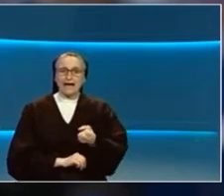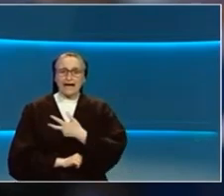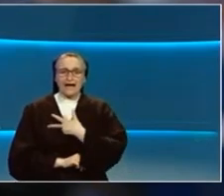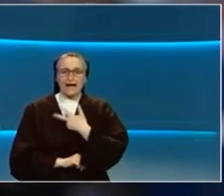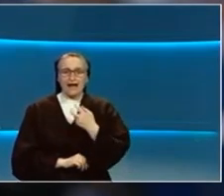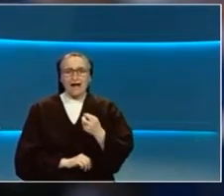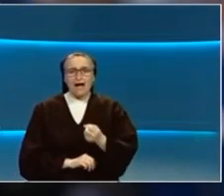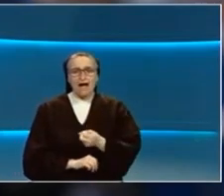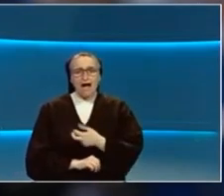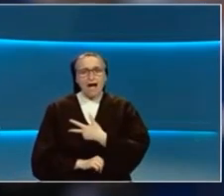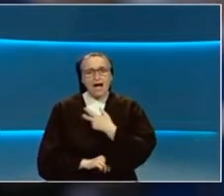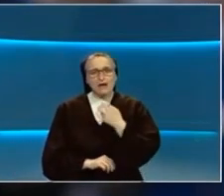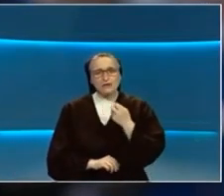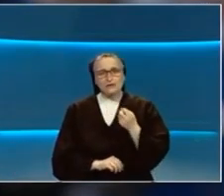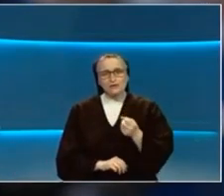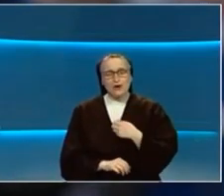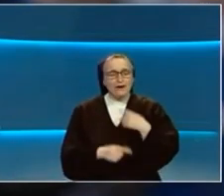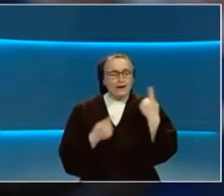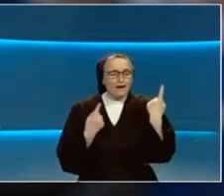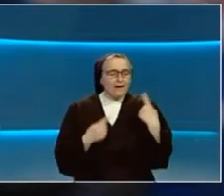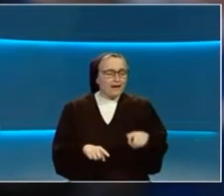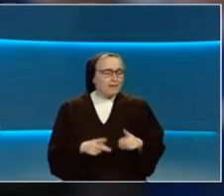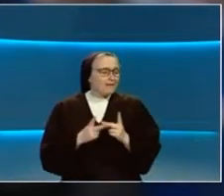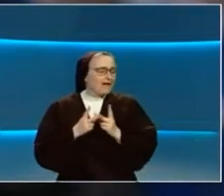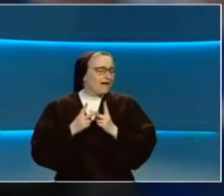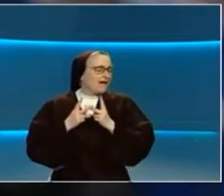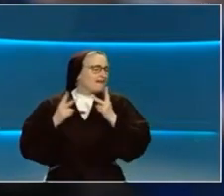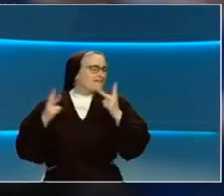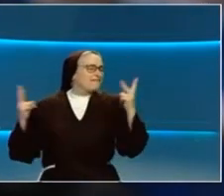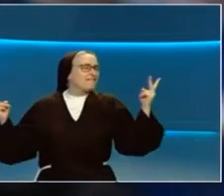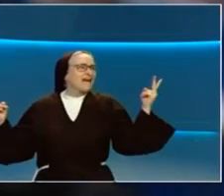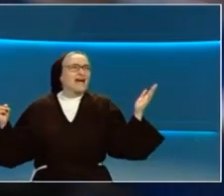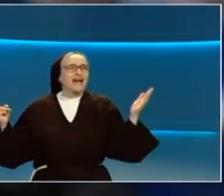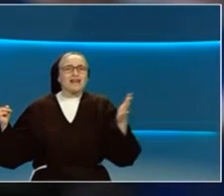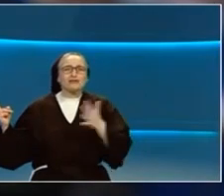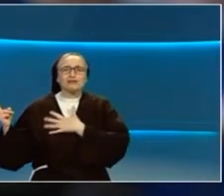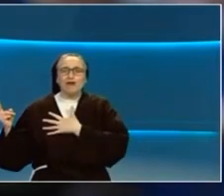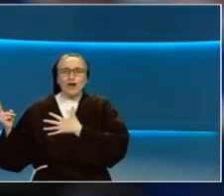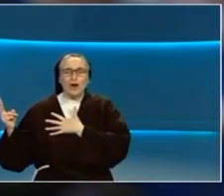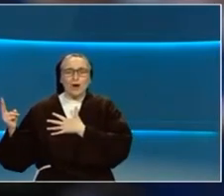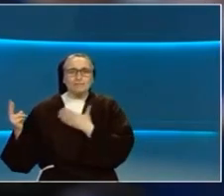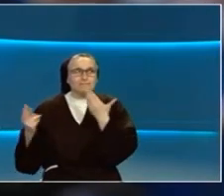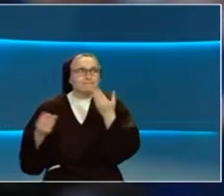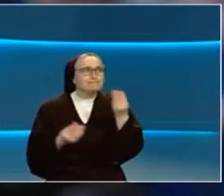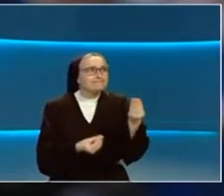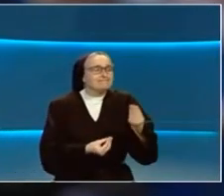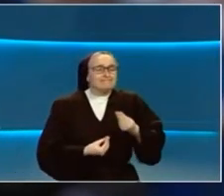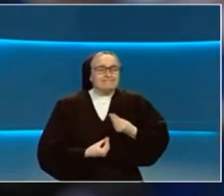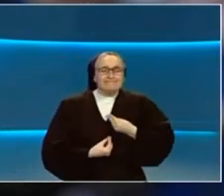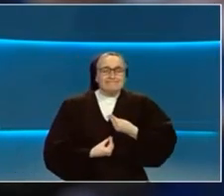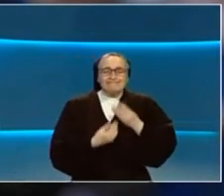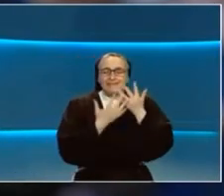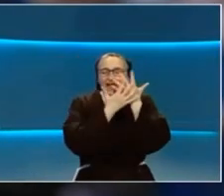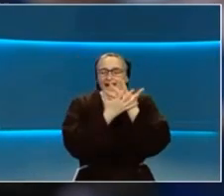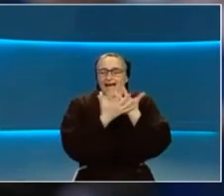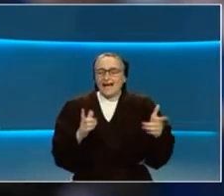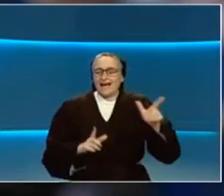O felix culpa, quae talem